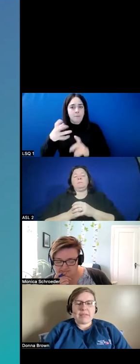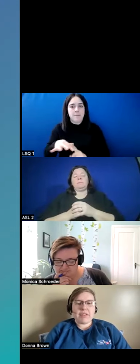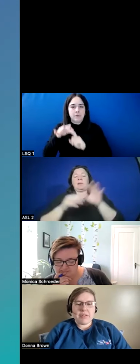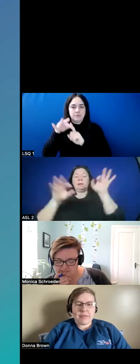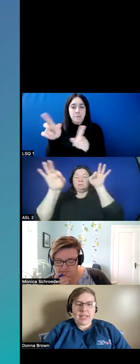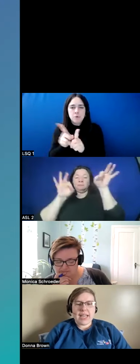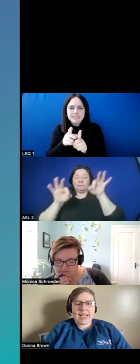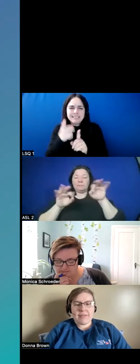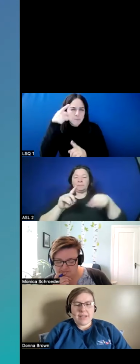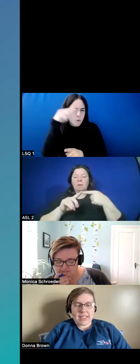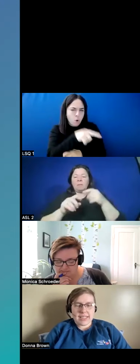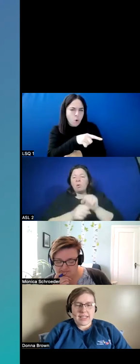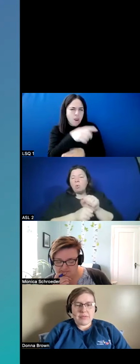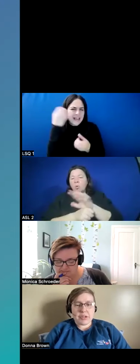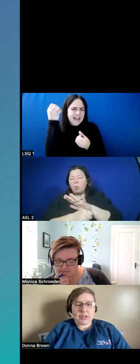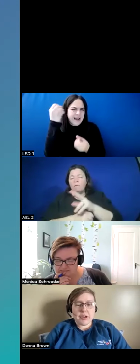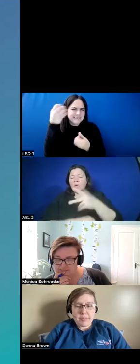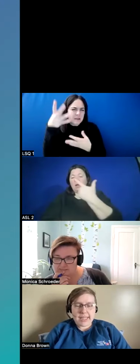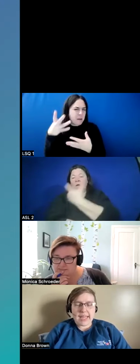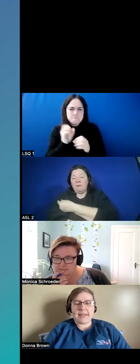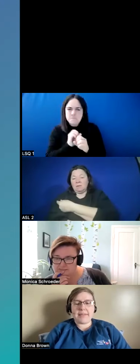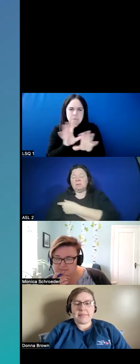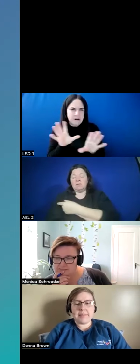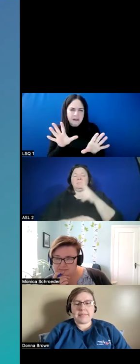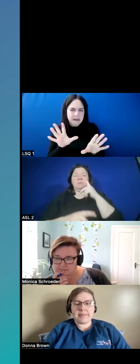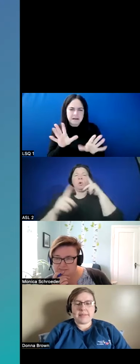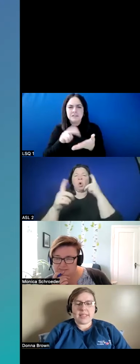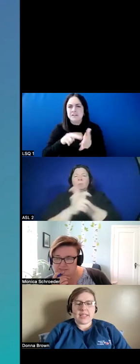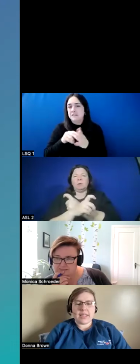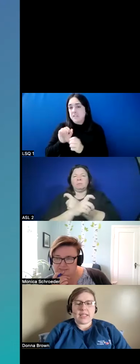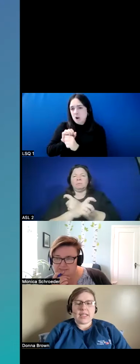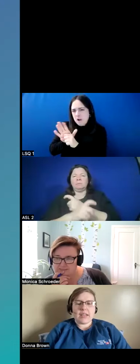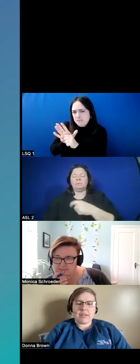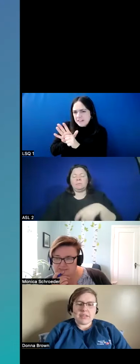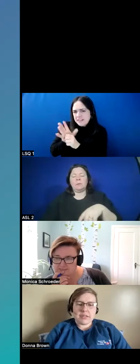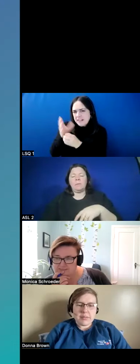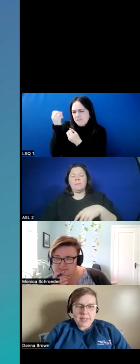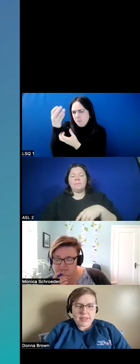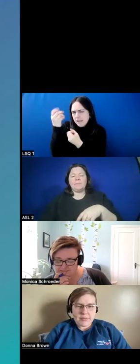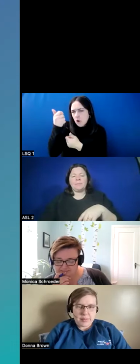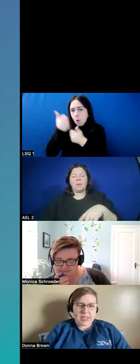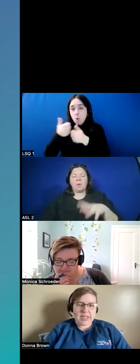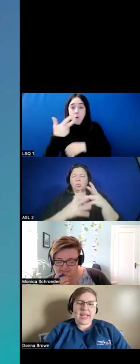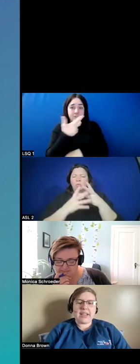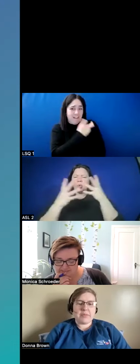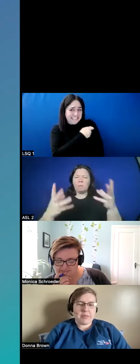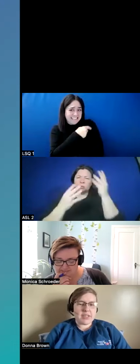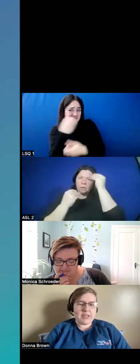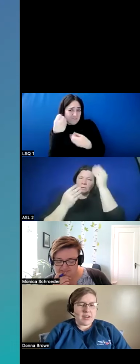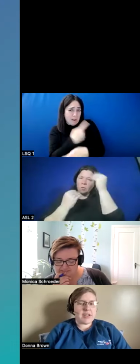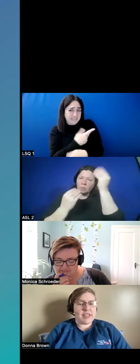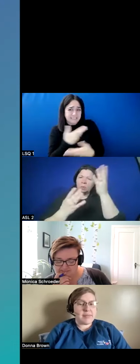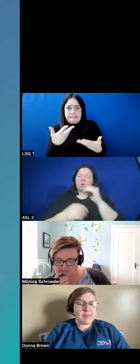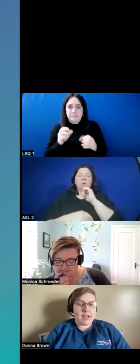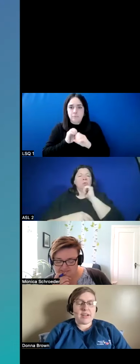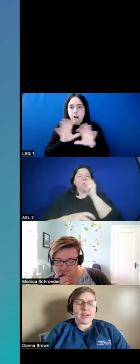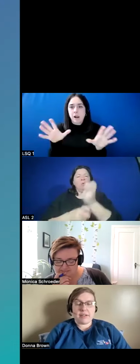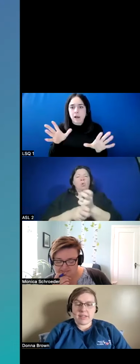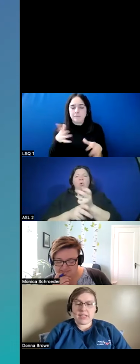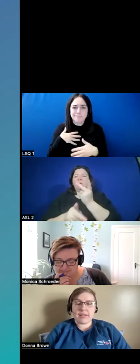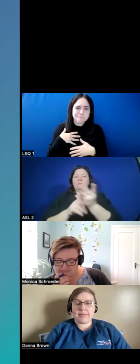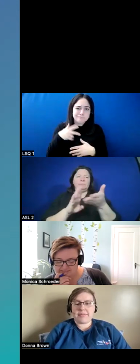renseignements. Les détails sur la COVID et sur le vaccin étaient difficiles à comprendre. Il y avait